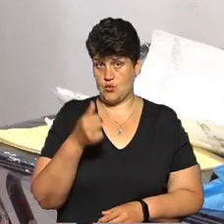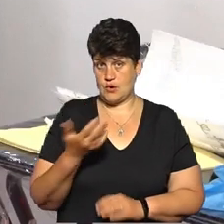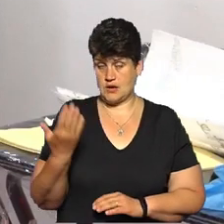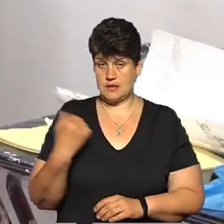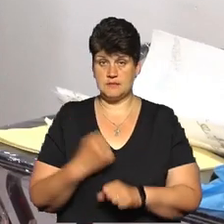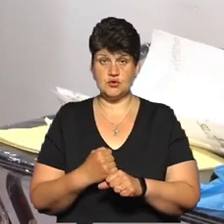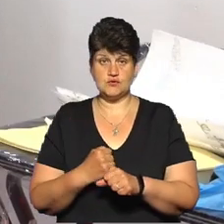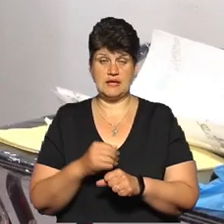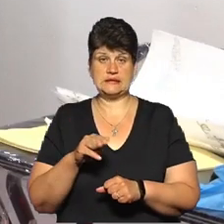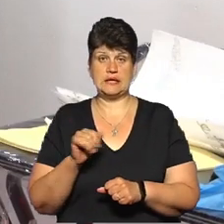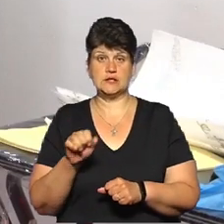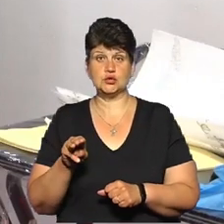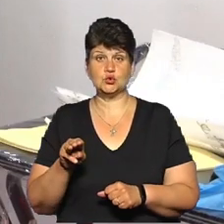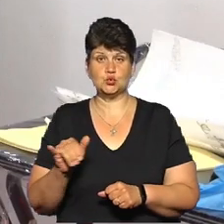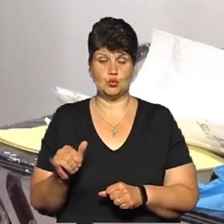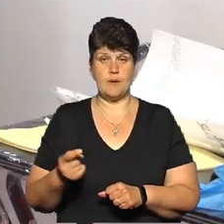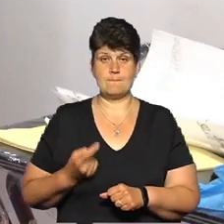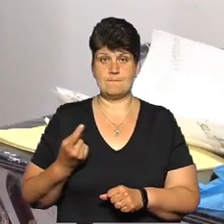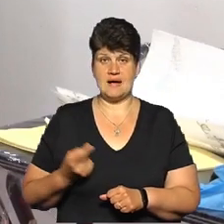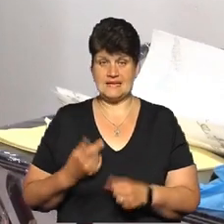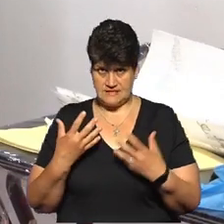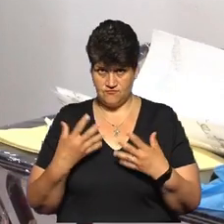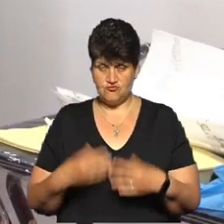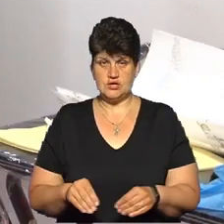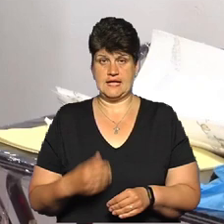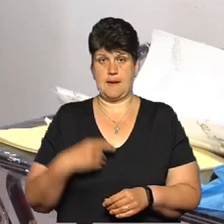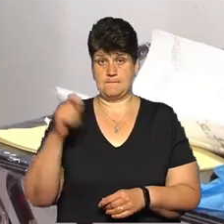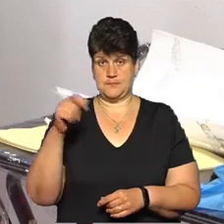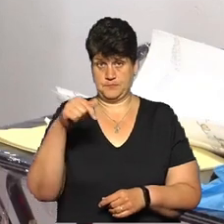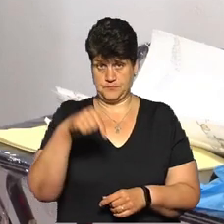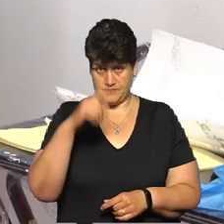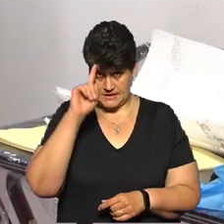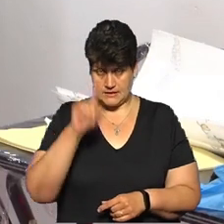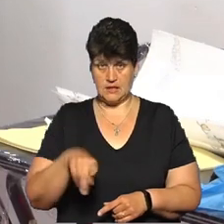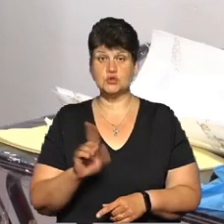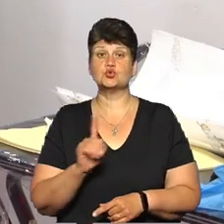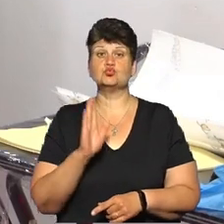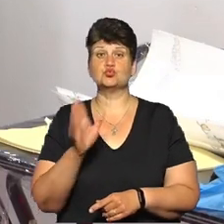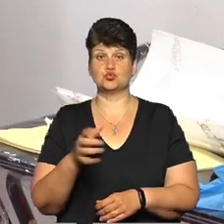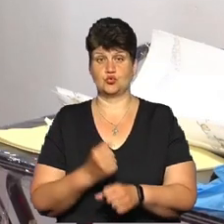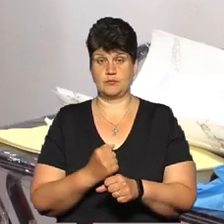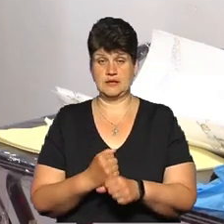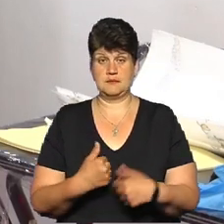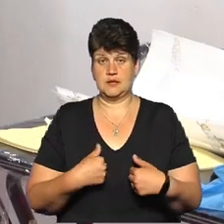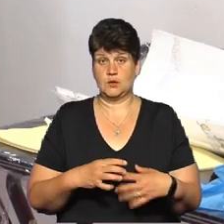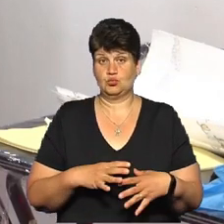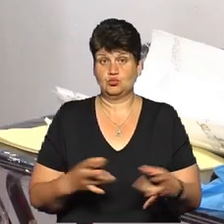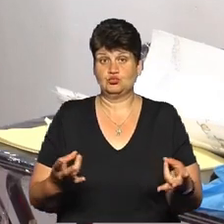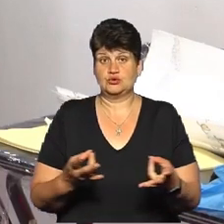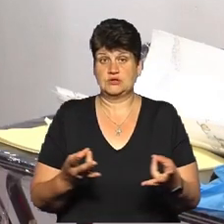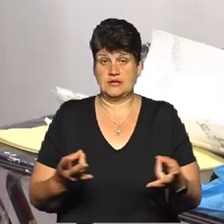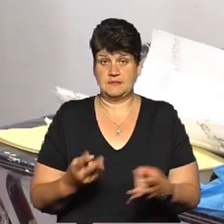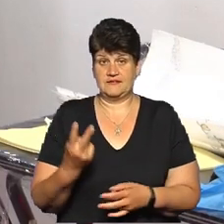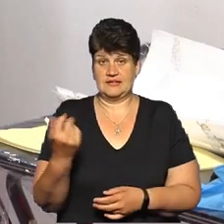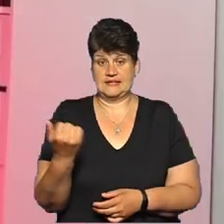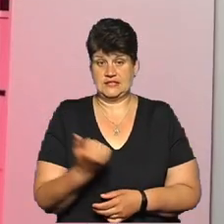вже. І коли сюди приїхала, я знала, що буду робити. Тільки мені було потрібно хоча б 2 неділі, щоб